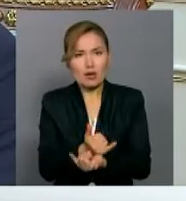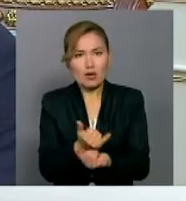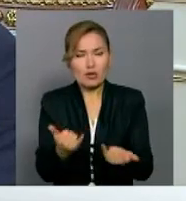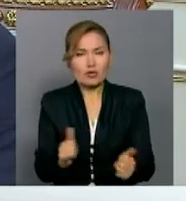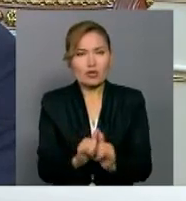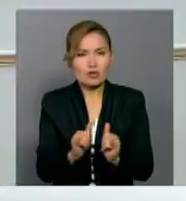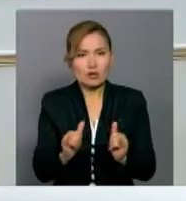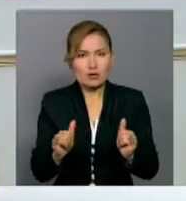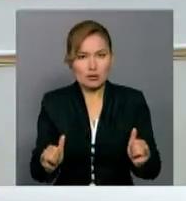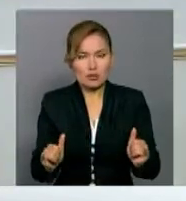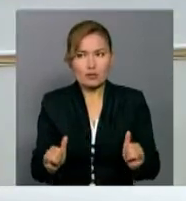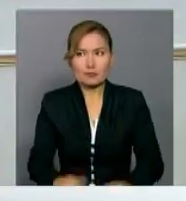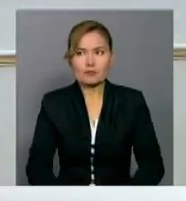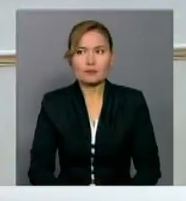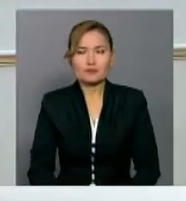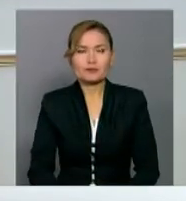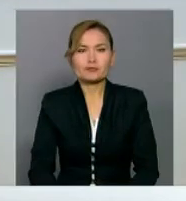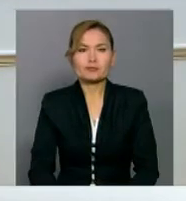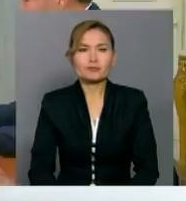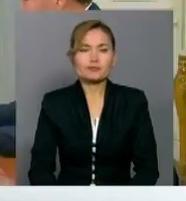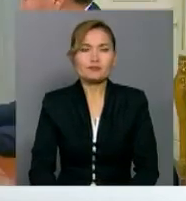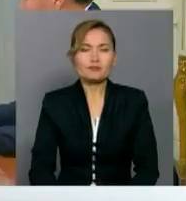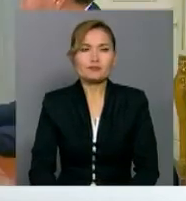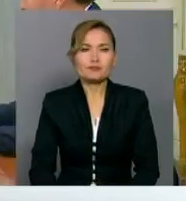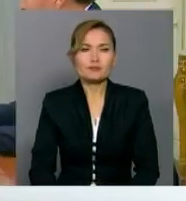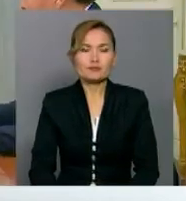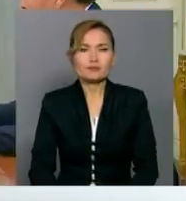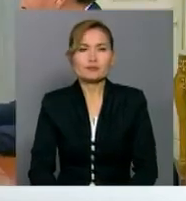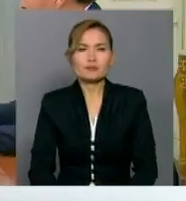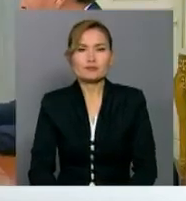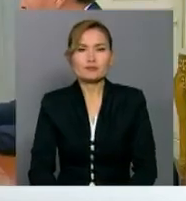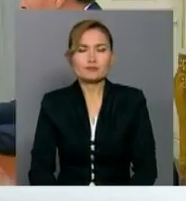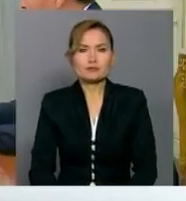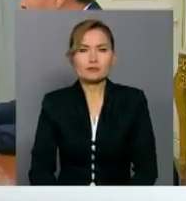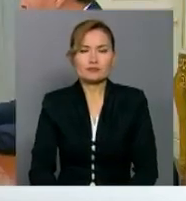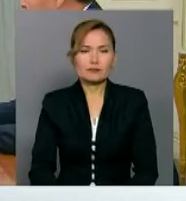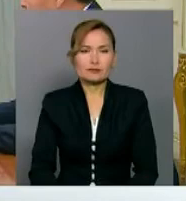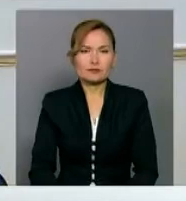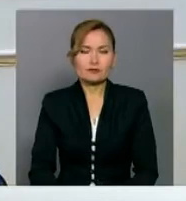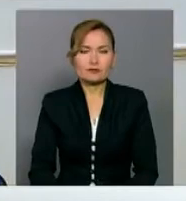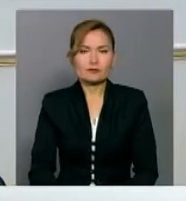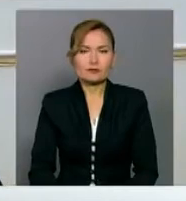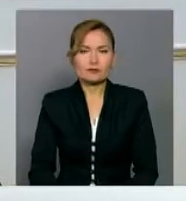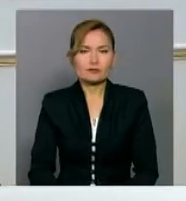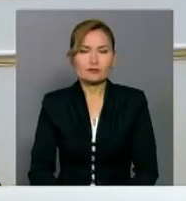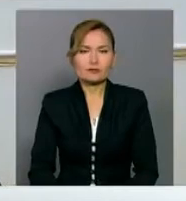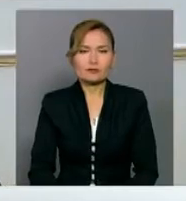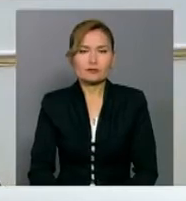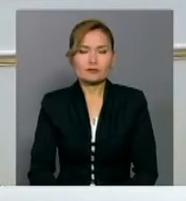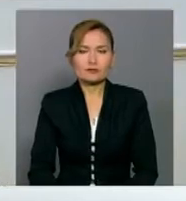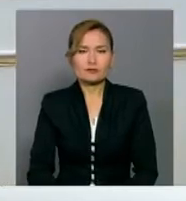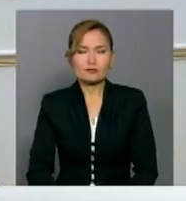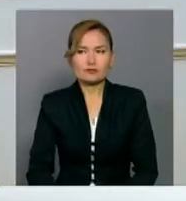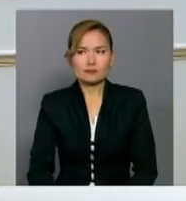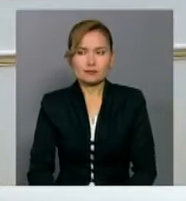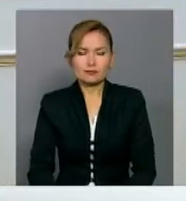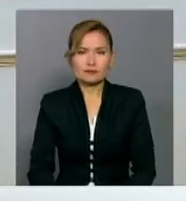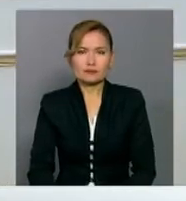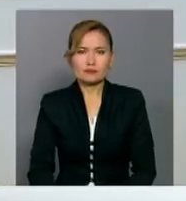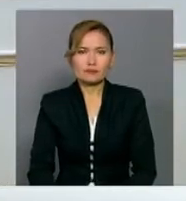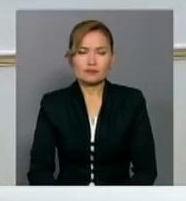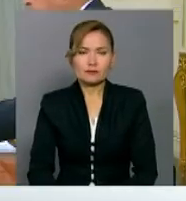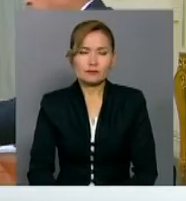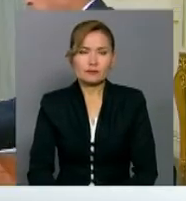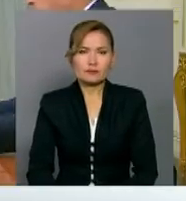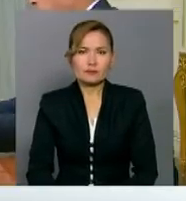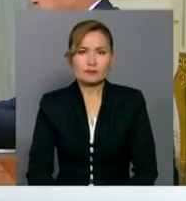жетілдіру. Это выдвигается сейчас на первый план нашей деятельности, на всей работе. То есть весь мир